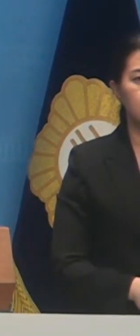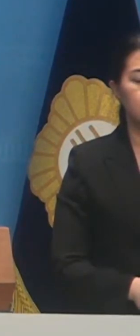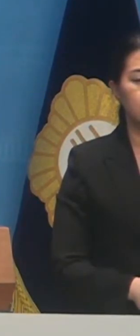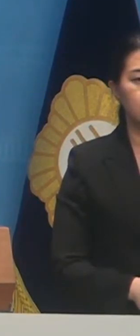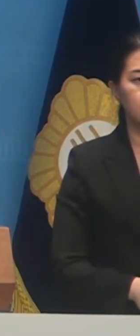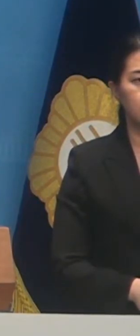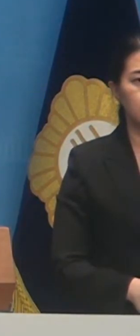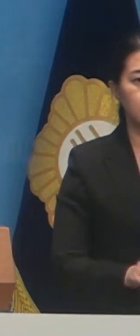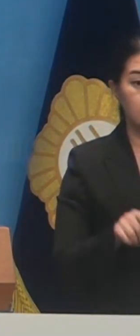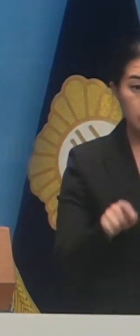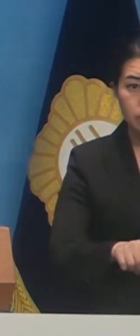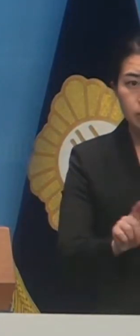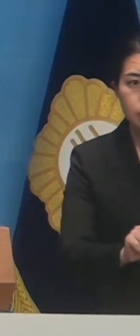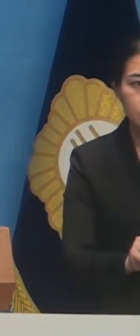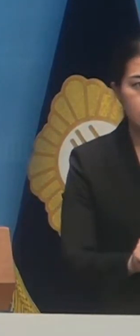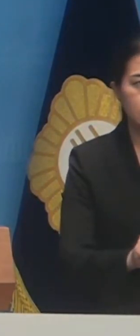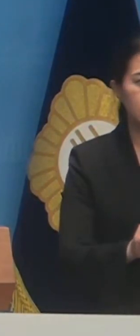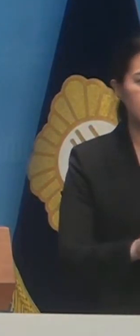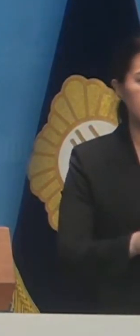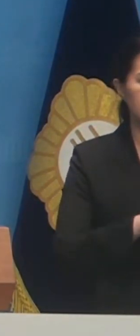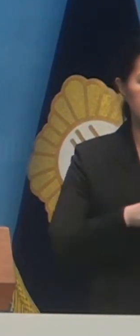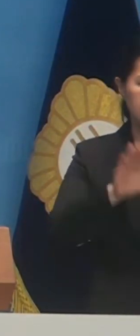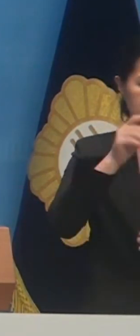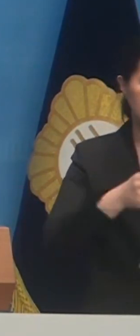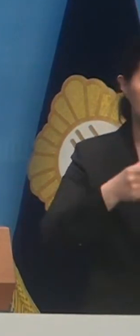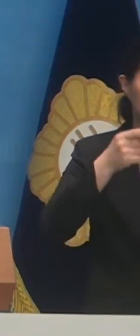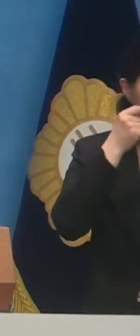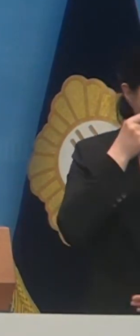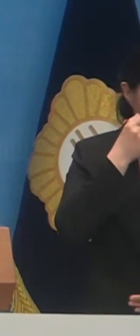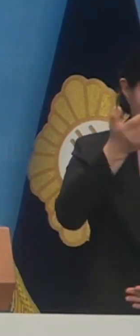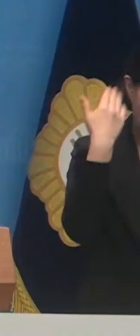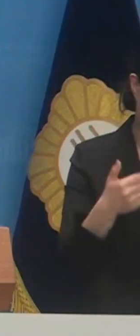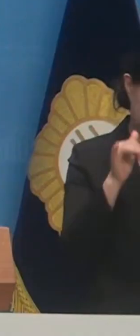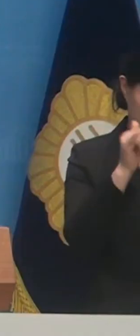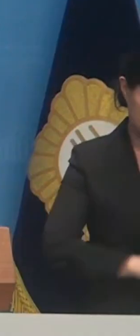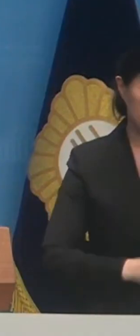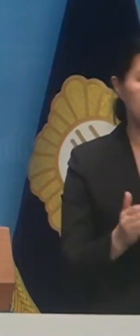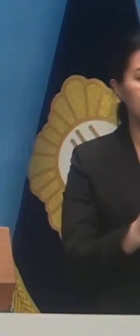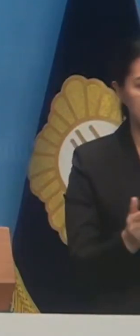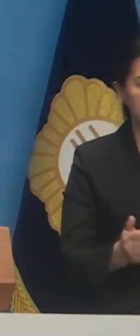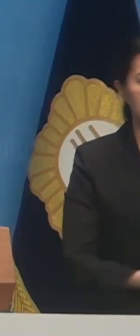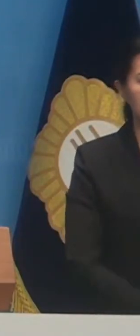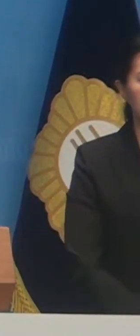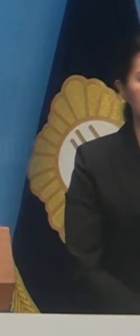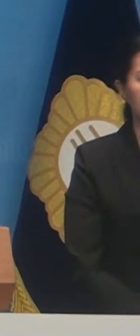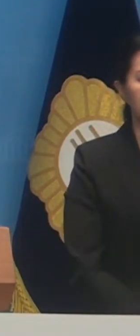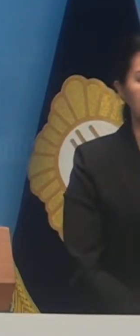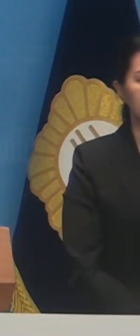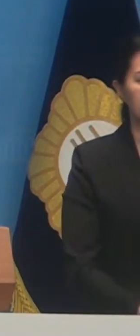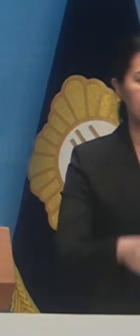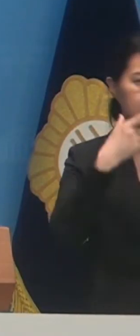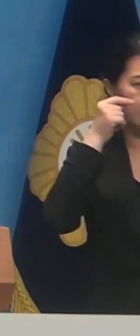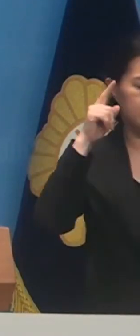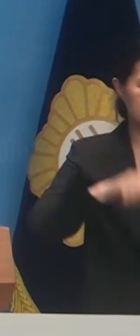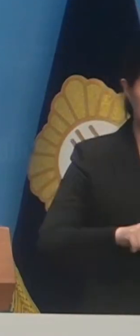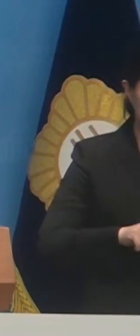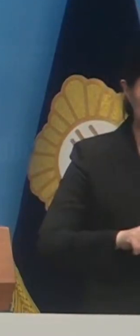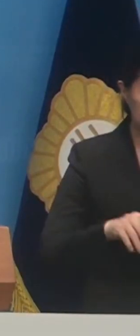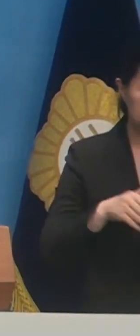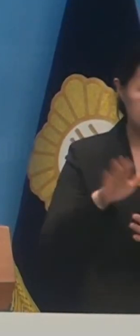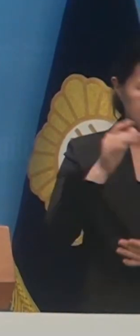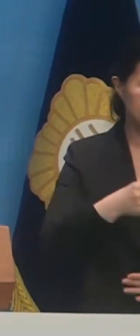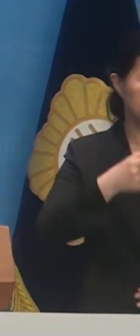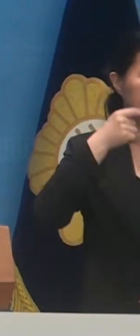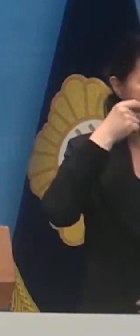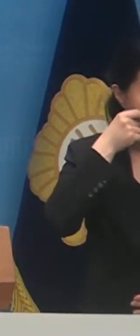단언컨대 그것은 바로 청산되지 않은 역사 때문입니다. 친일파를 정리하지 못한